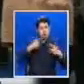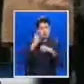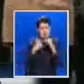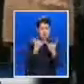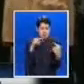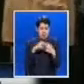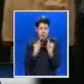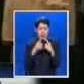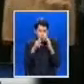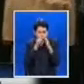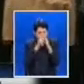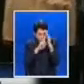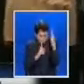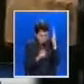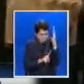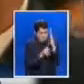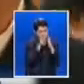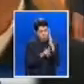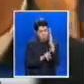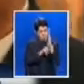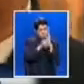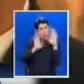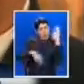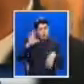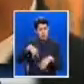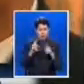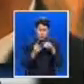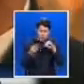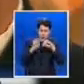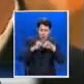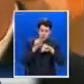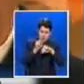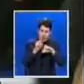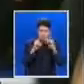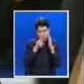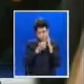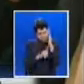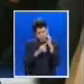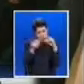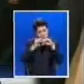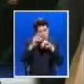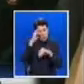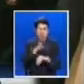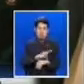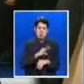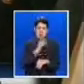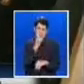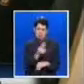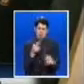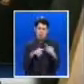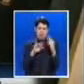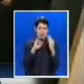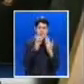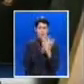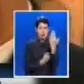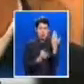ทำให้อุณหภูมิสูงสุดจะสูงกว่าค่าปกติสักประมาณ1องศาไม่เกิน1องศาคือก็จะเห็นบางจังหวัด